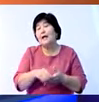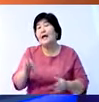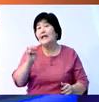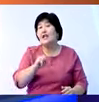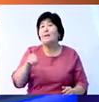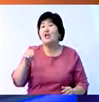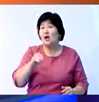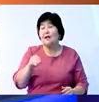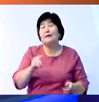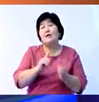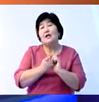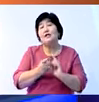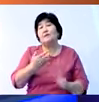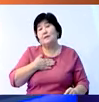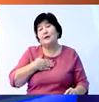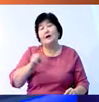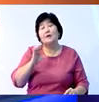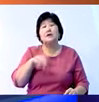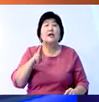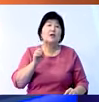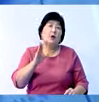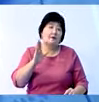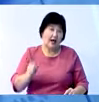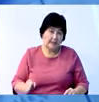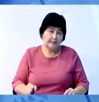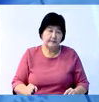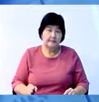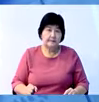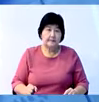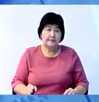Еламан Жаматов, суырда аудармада Айткүл Садықова.